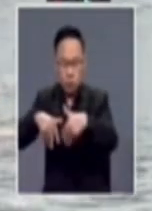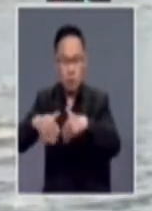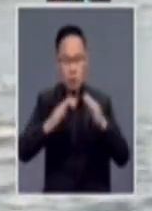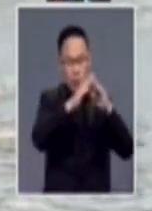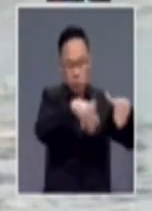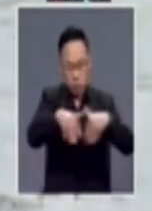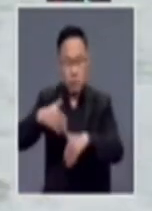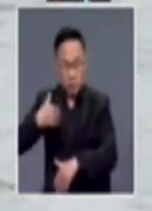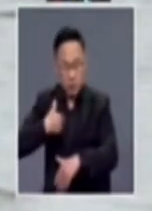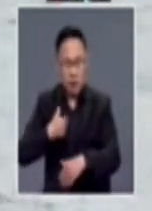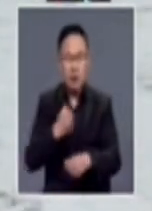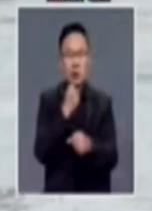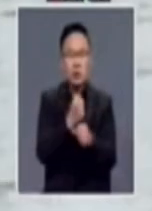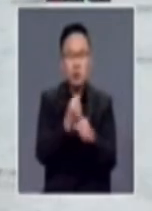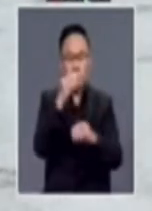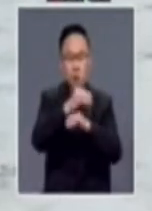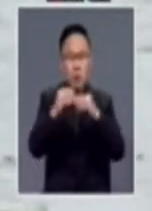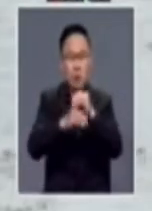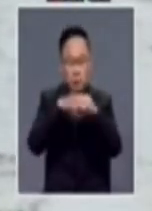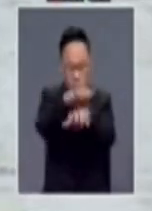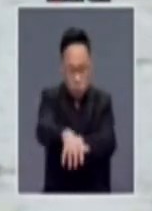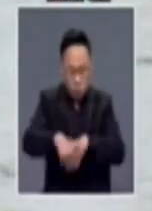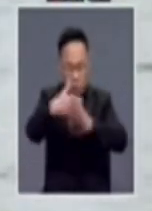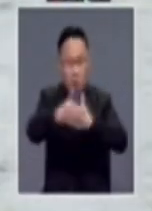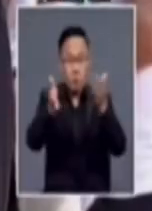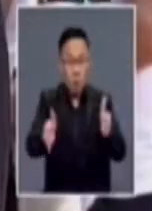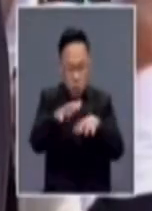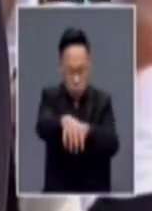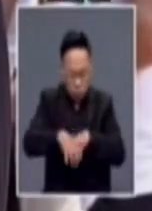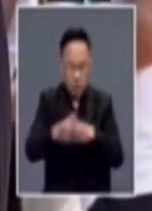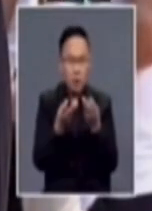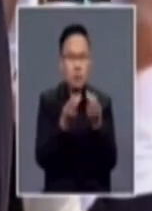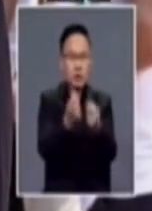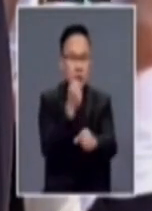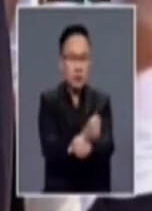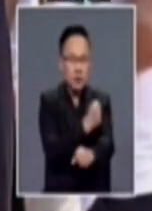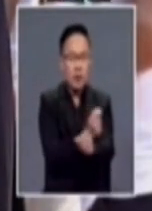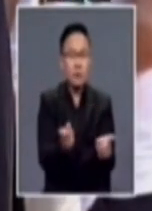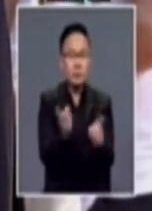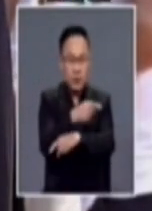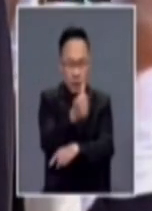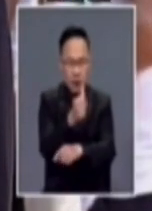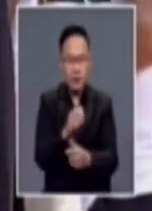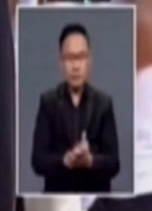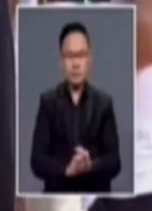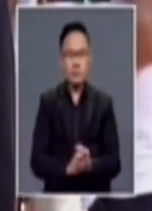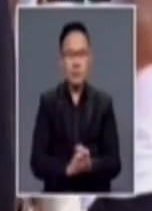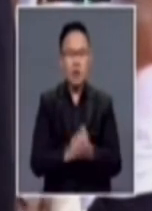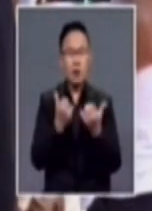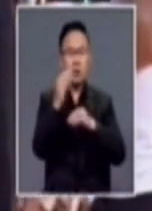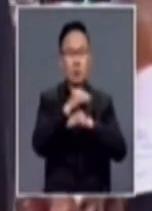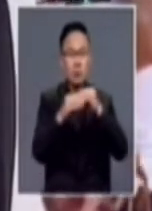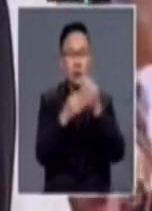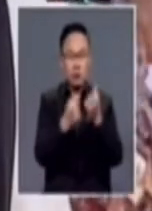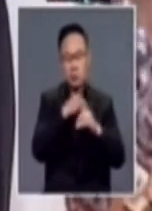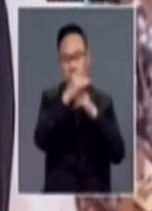การใช้โครงการที่ว่าขุดดินแลกน้ำนะครับเอาดินเป็นค่าแรงในการน้ำเพราะฉะนั้นพอโครงการนี้เราก็สามารถพัฒนา